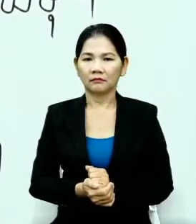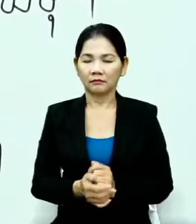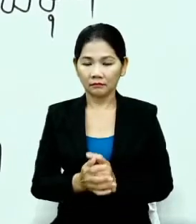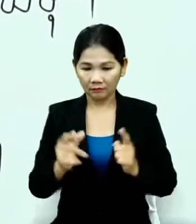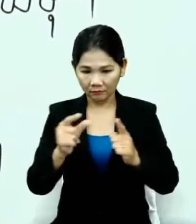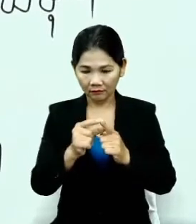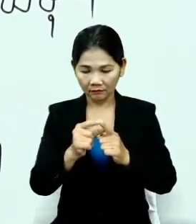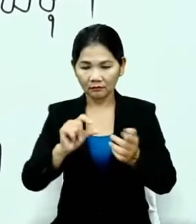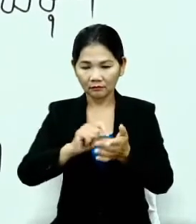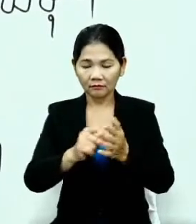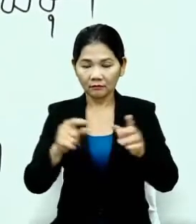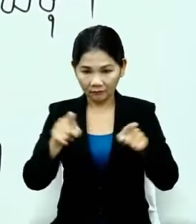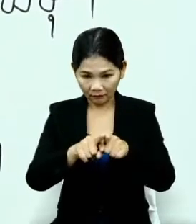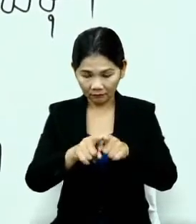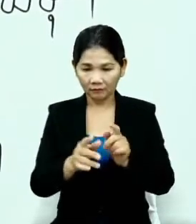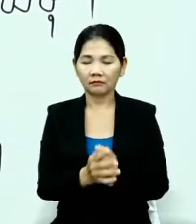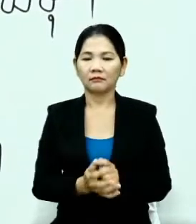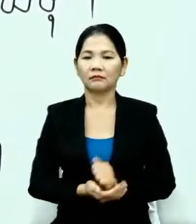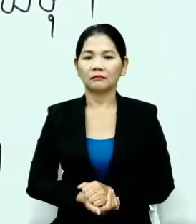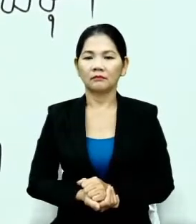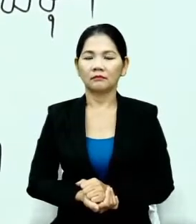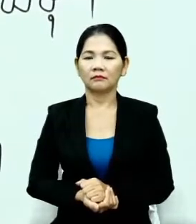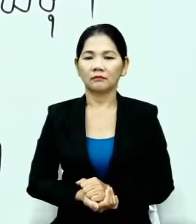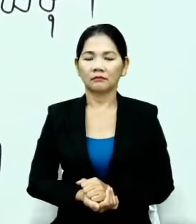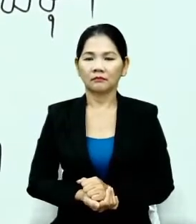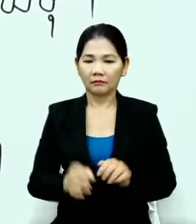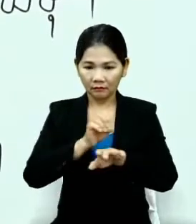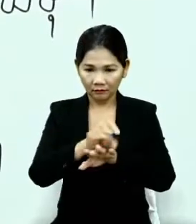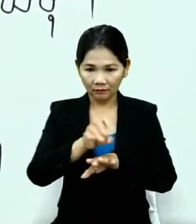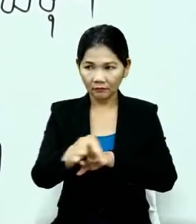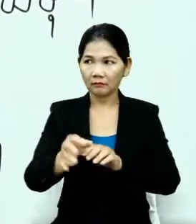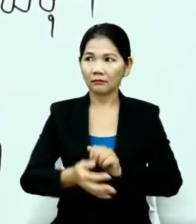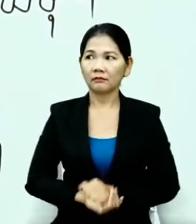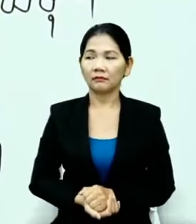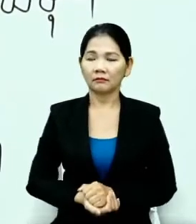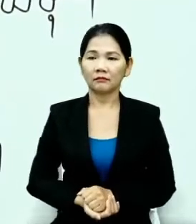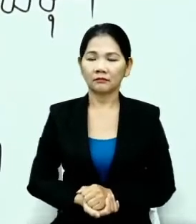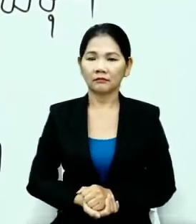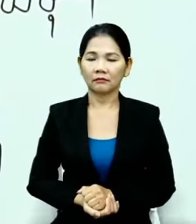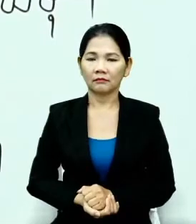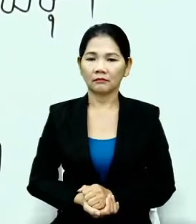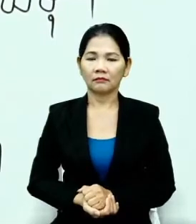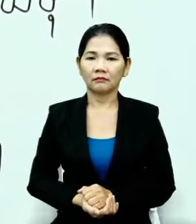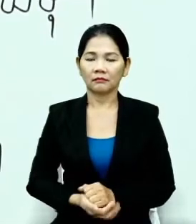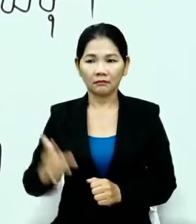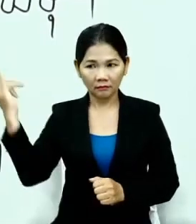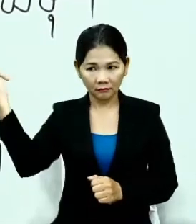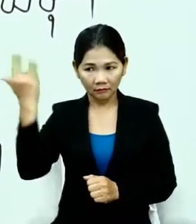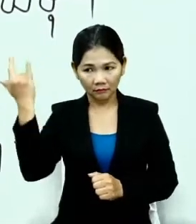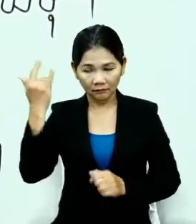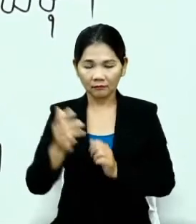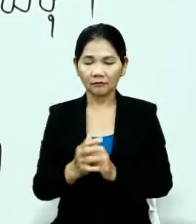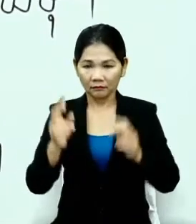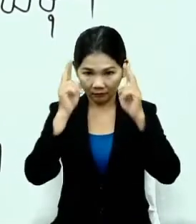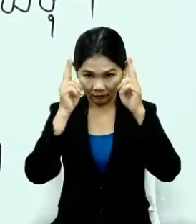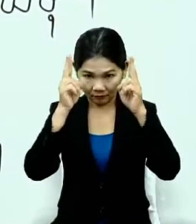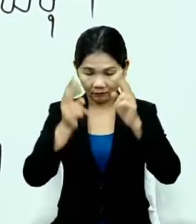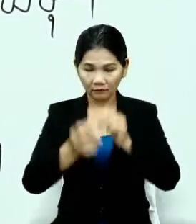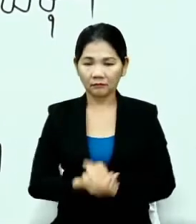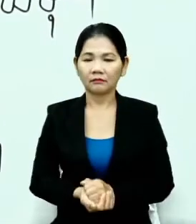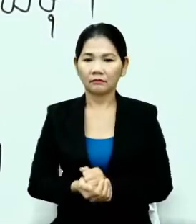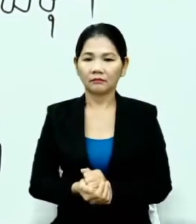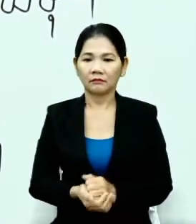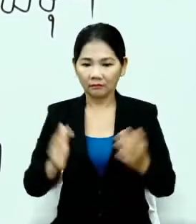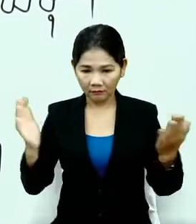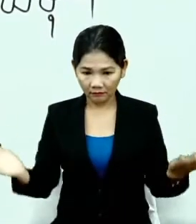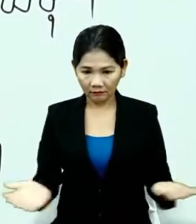viếp này đổi tu miền miền bỏ đá ọp rúng